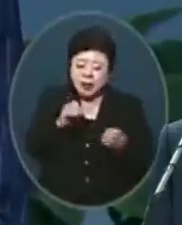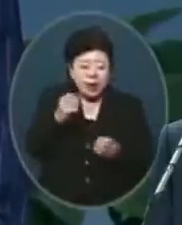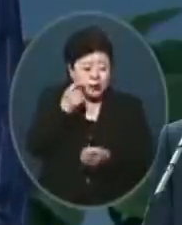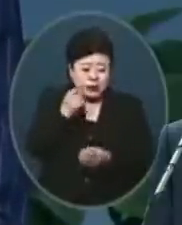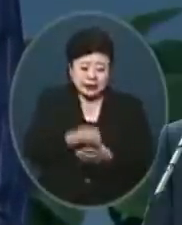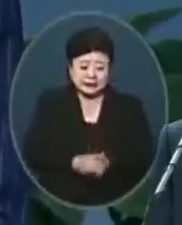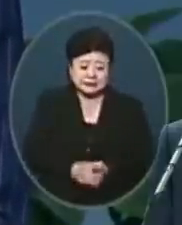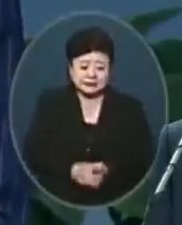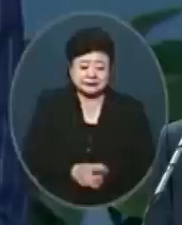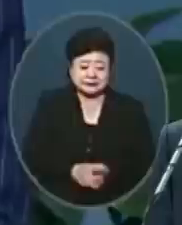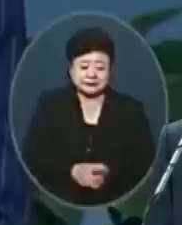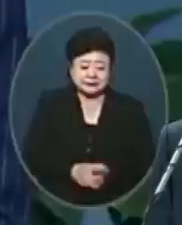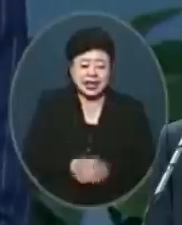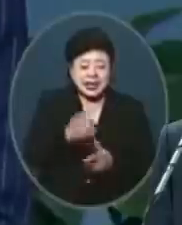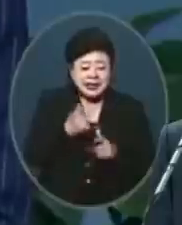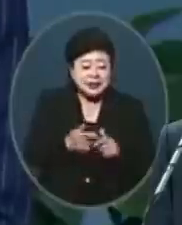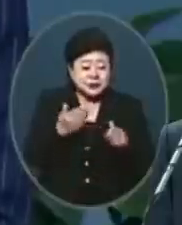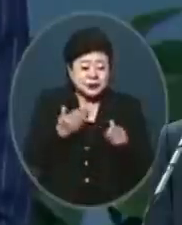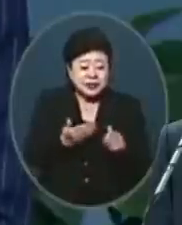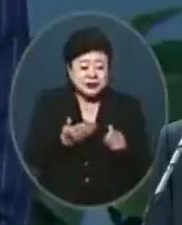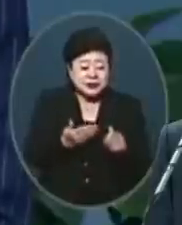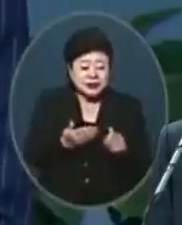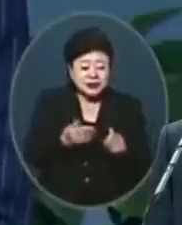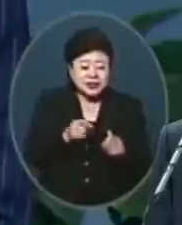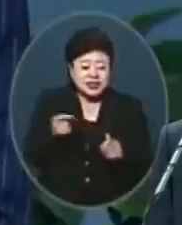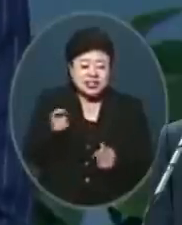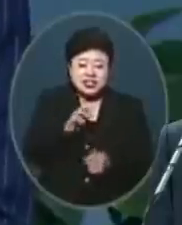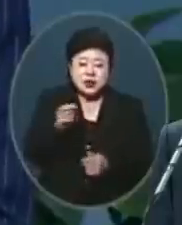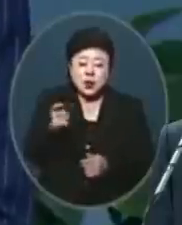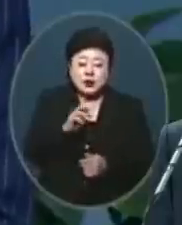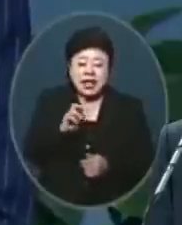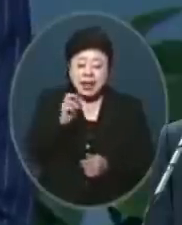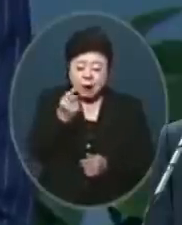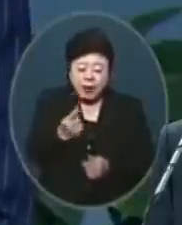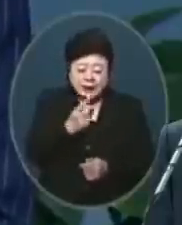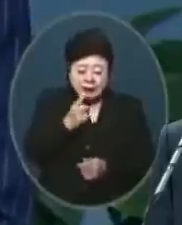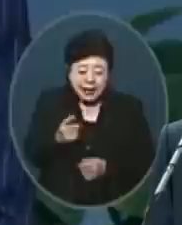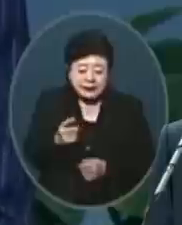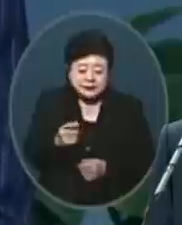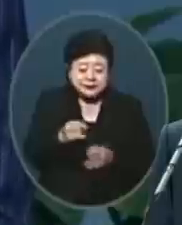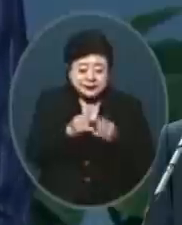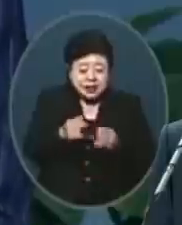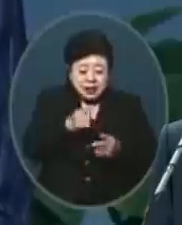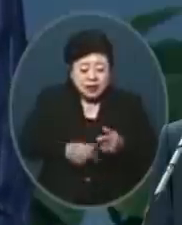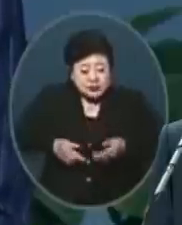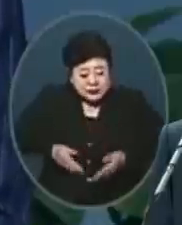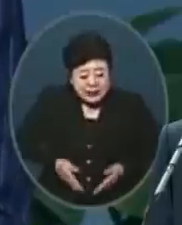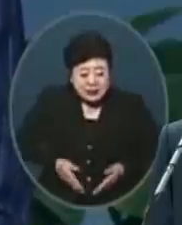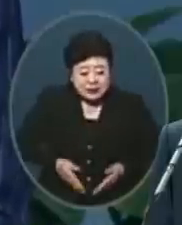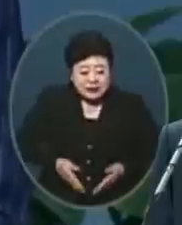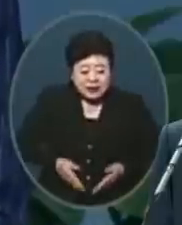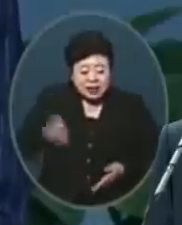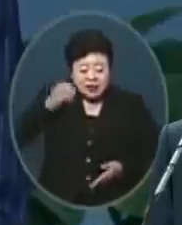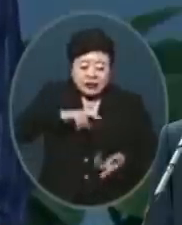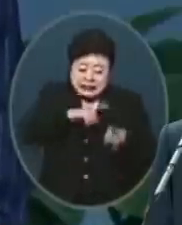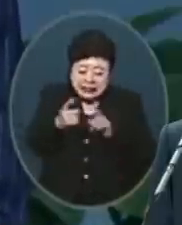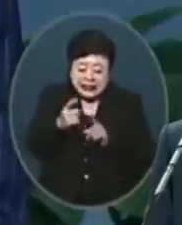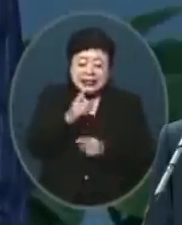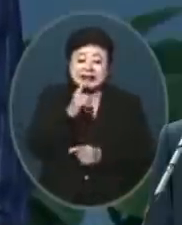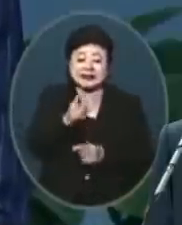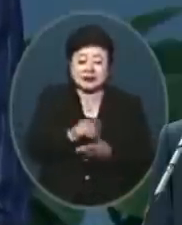않습니다. 예수님께서 니고데모에게 말씀하신 것은 사람이 거듭나서 영이